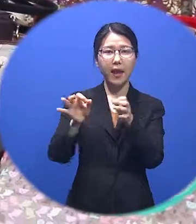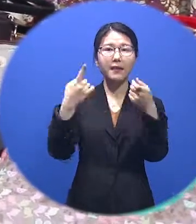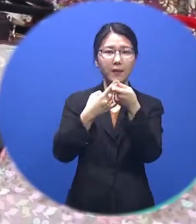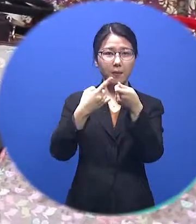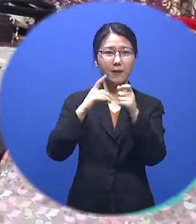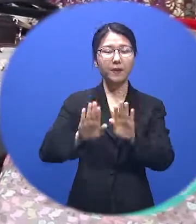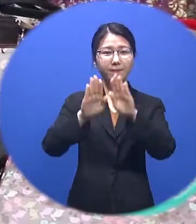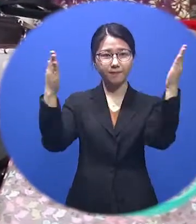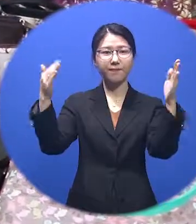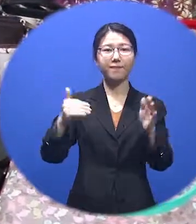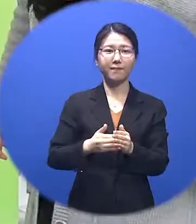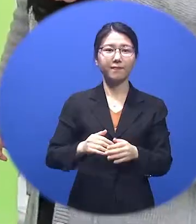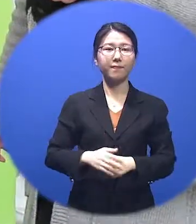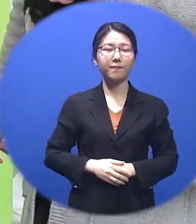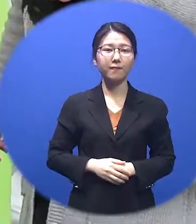장터가 열렸습니다.